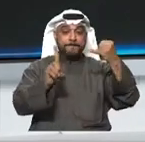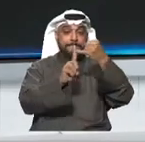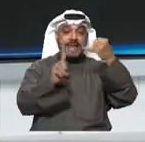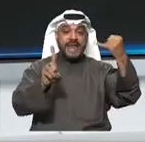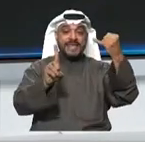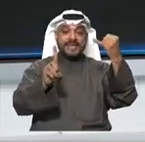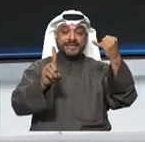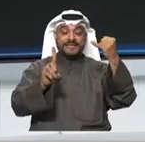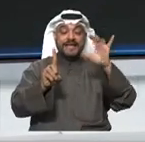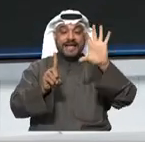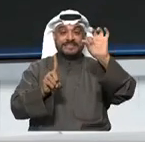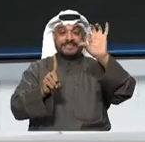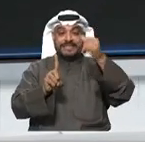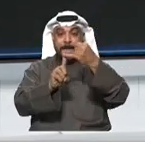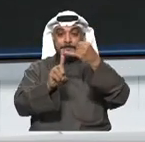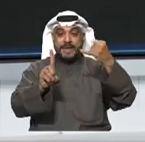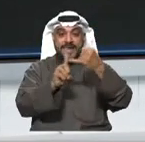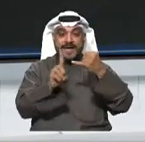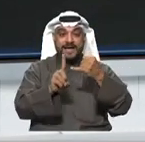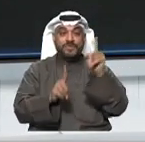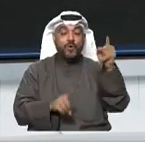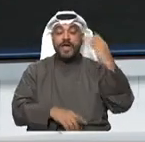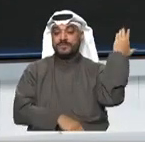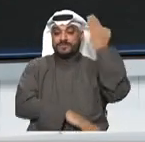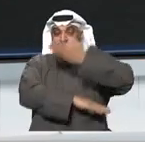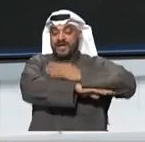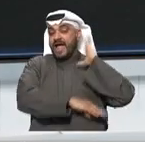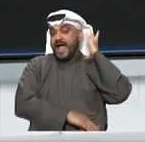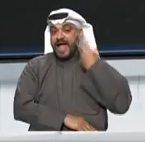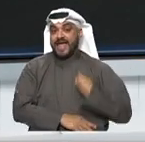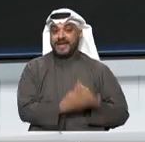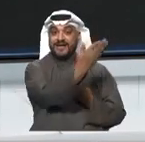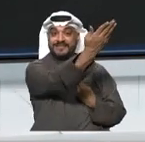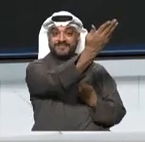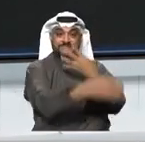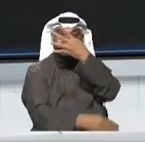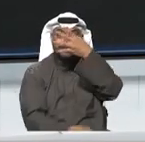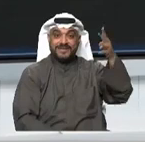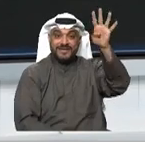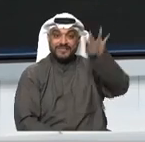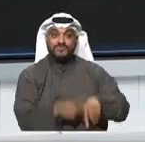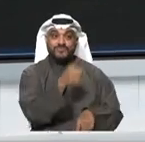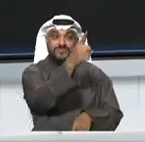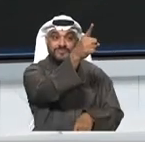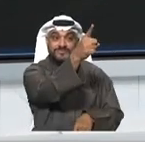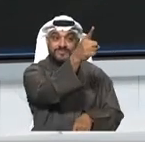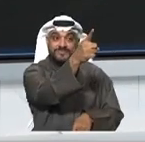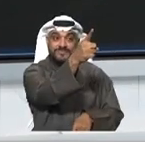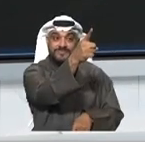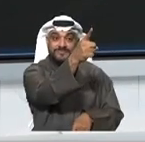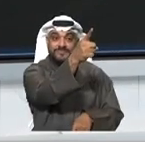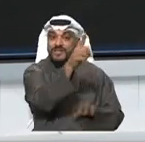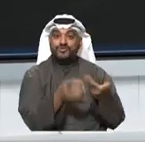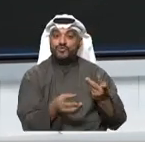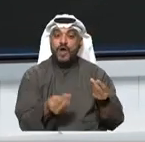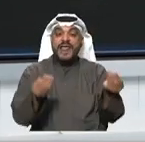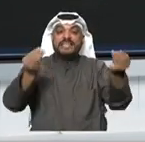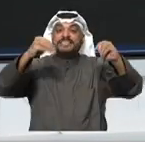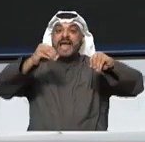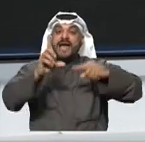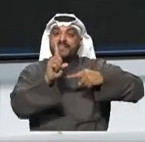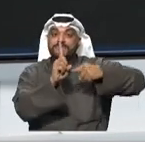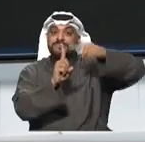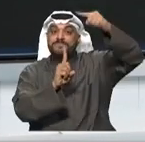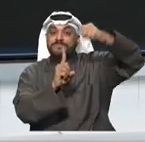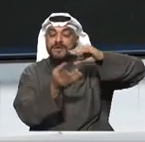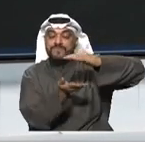خاصة الخيران كانت 9.4، أيضاً الوفرة السكنية وكذلك مزارع الوفرة